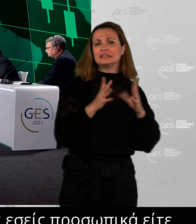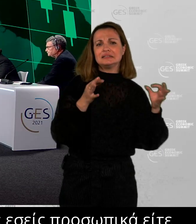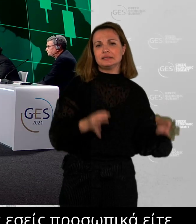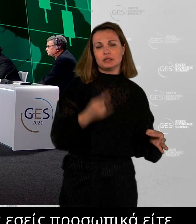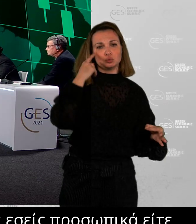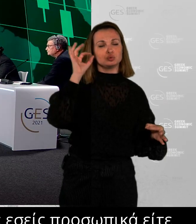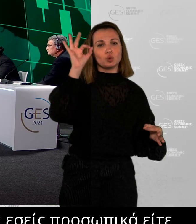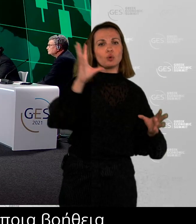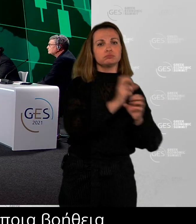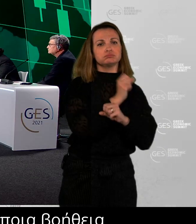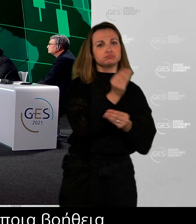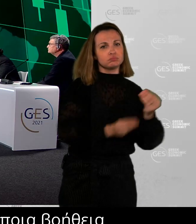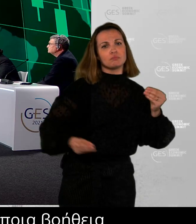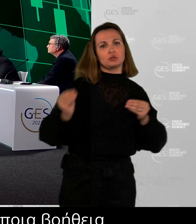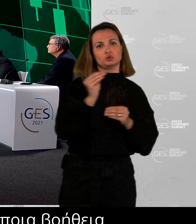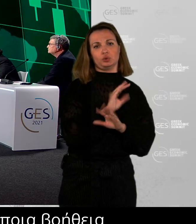Γρηγορίου?